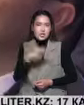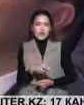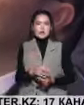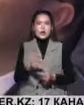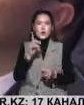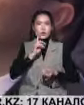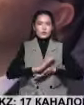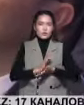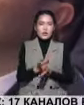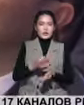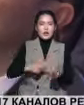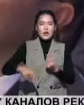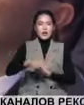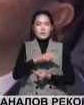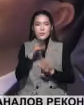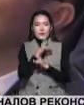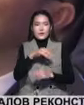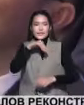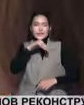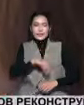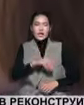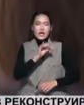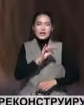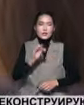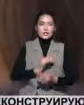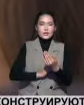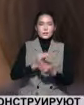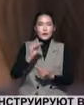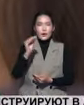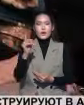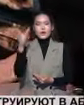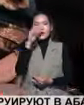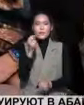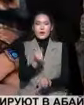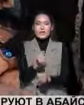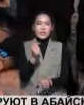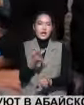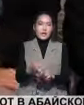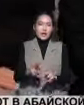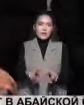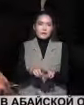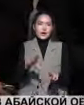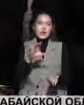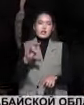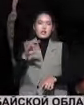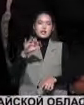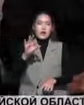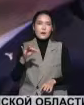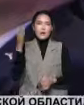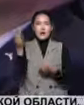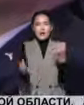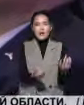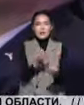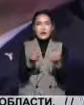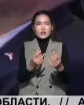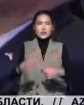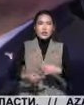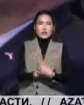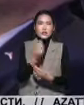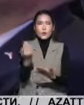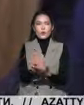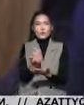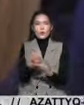для бизнеса, финансов, талантов и инноваций, подобно тому, как это делает Сингапур. Рассуждая о роли новых средних держав, к коим относятся